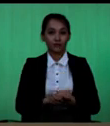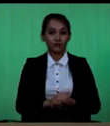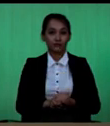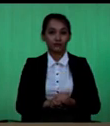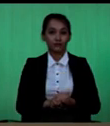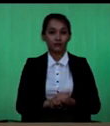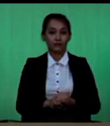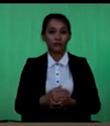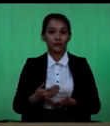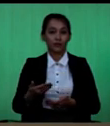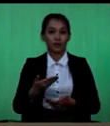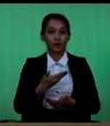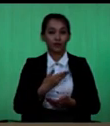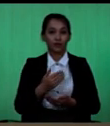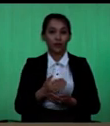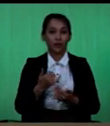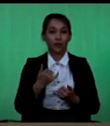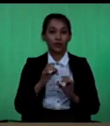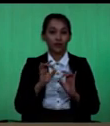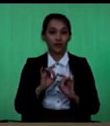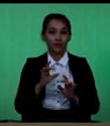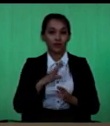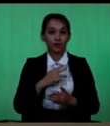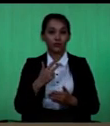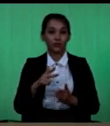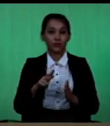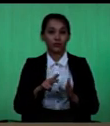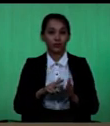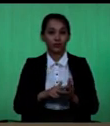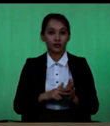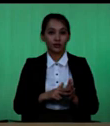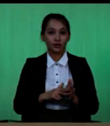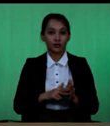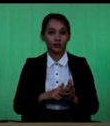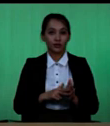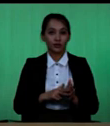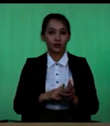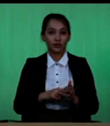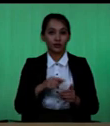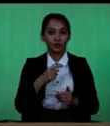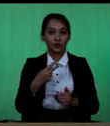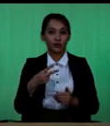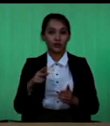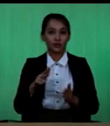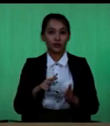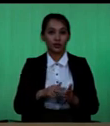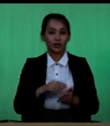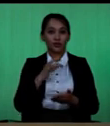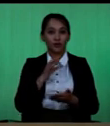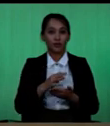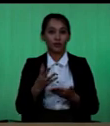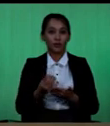qiling. Biz haliga aytganimizdek 38 bilan 28 sonlarning ayirmasini